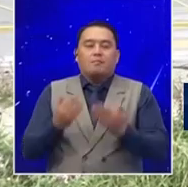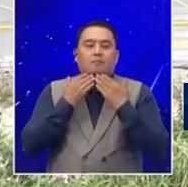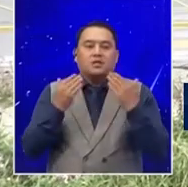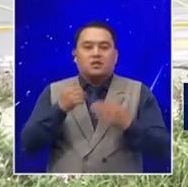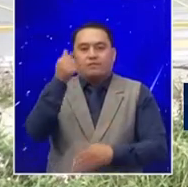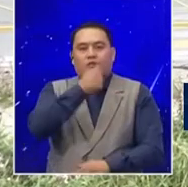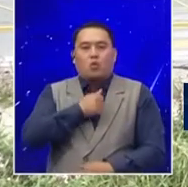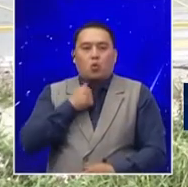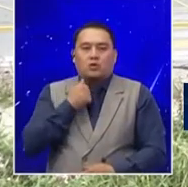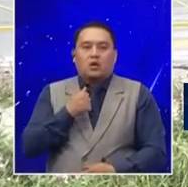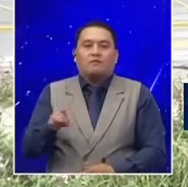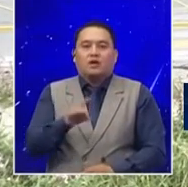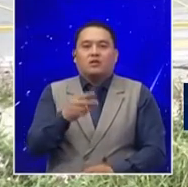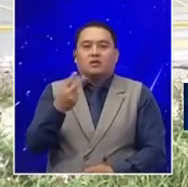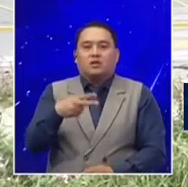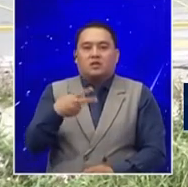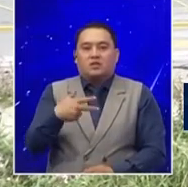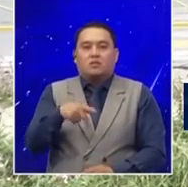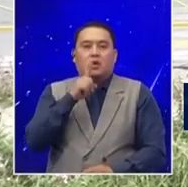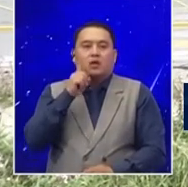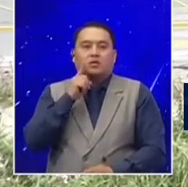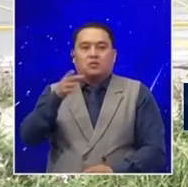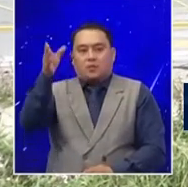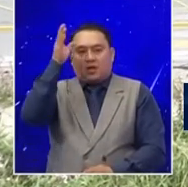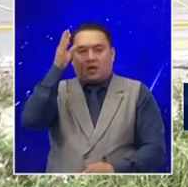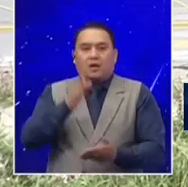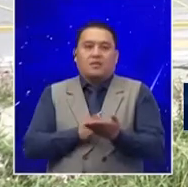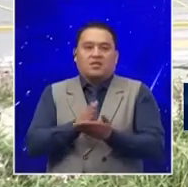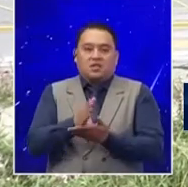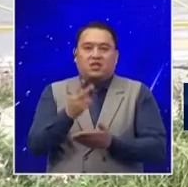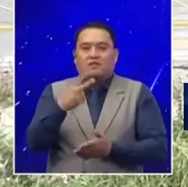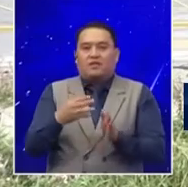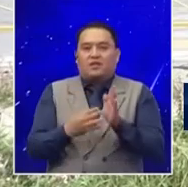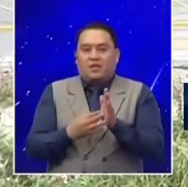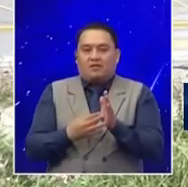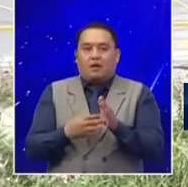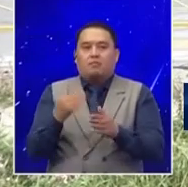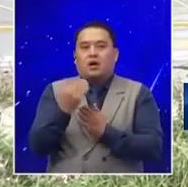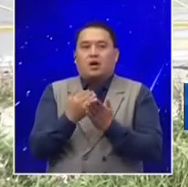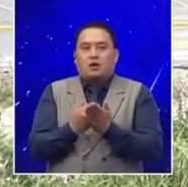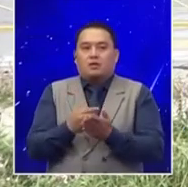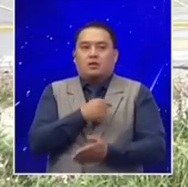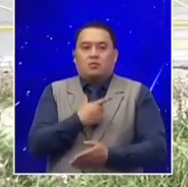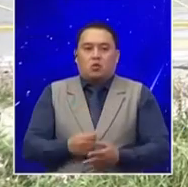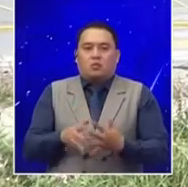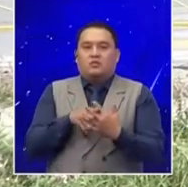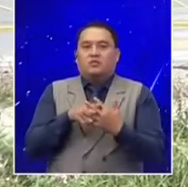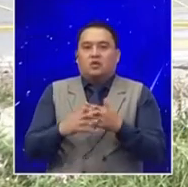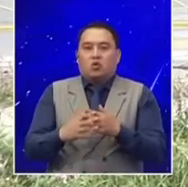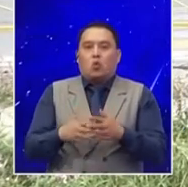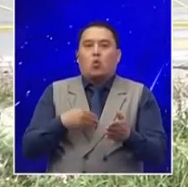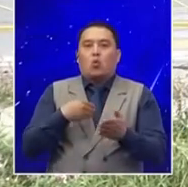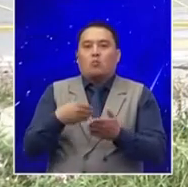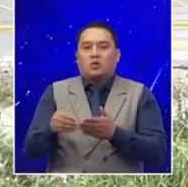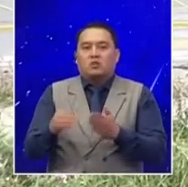год в район прибыло 30 молодых специалистов образовательной сферы. 29 из них по программе с дипломом в село. Им было